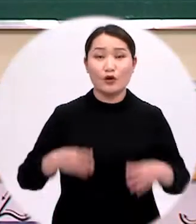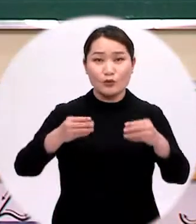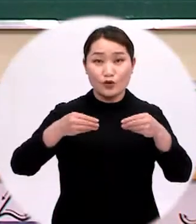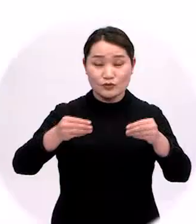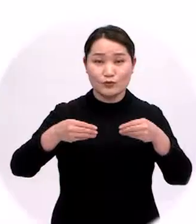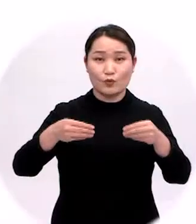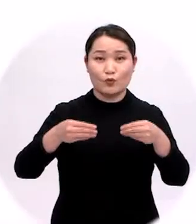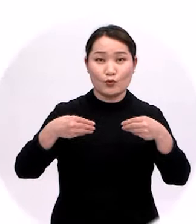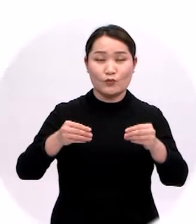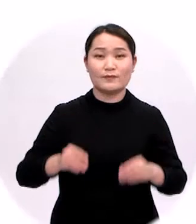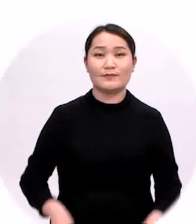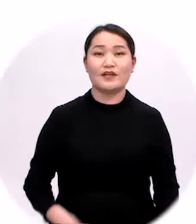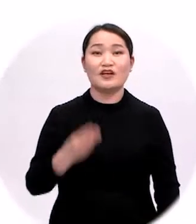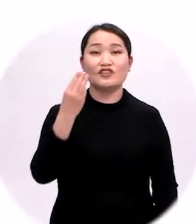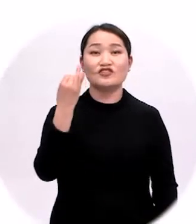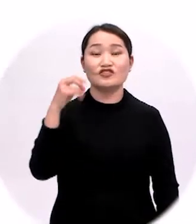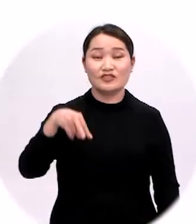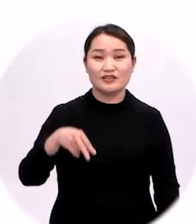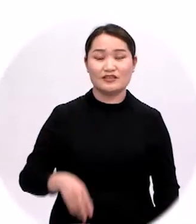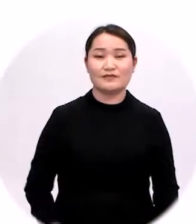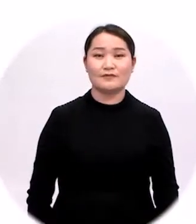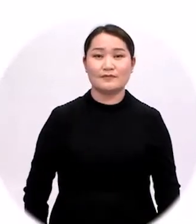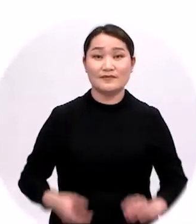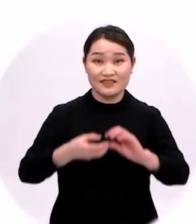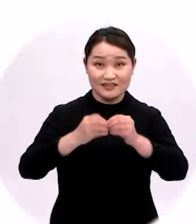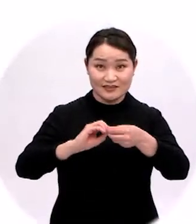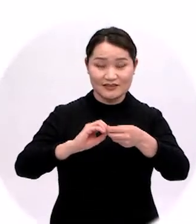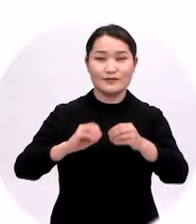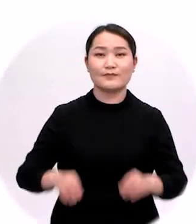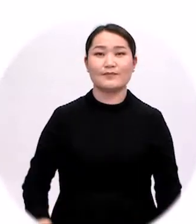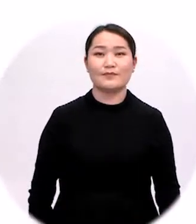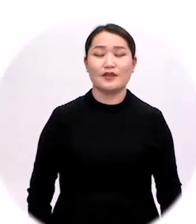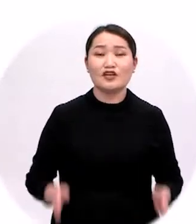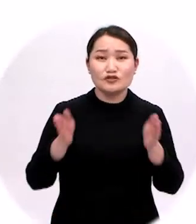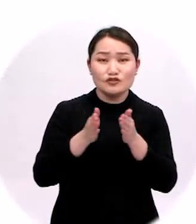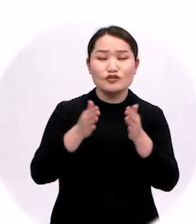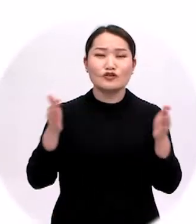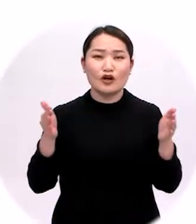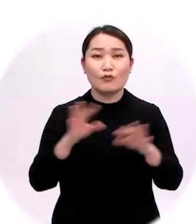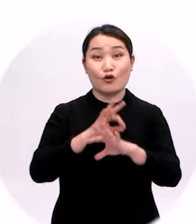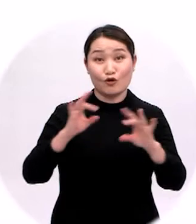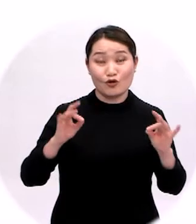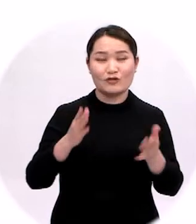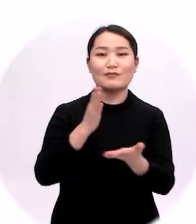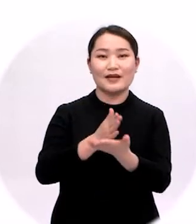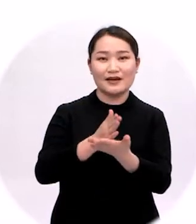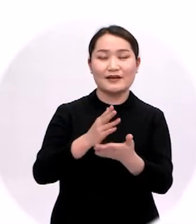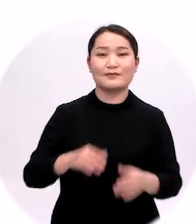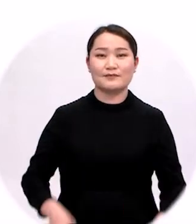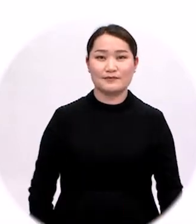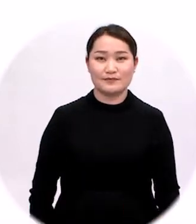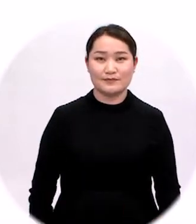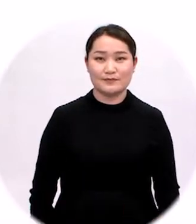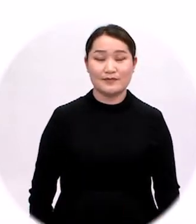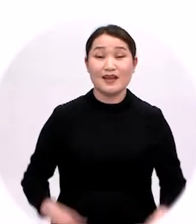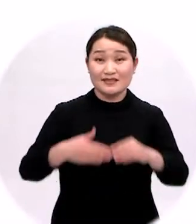хунцраар, шилээр гих мэт чинь янз бүрийн материалаар хийнэ. А химжээний хувьд жижиг том янз бүр байна. Багш нь сая бүр